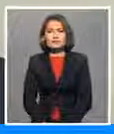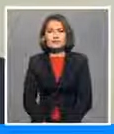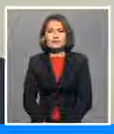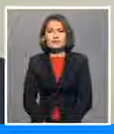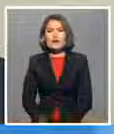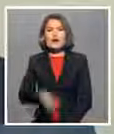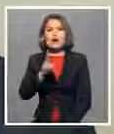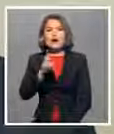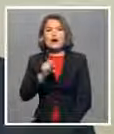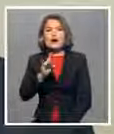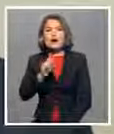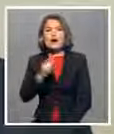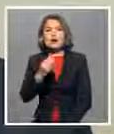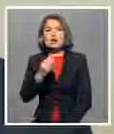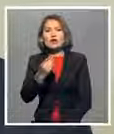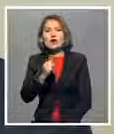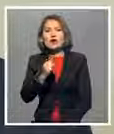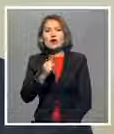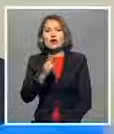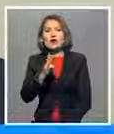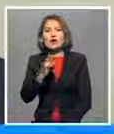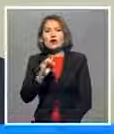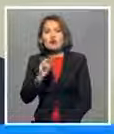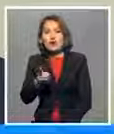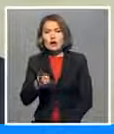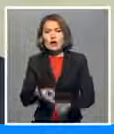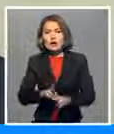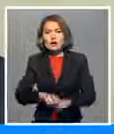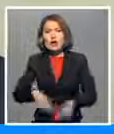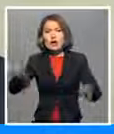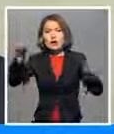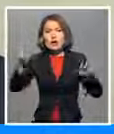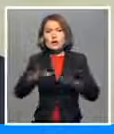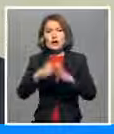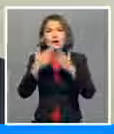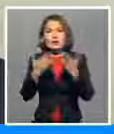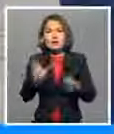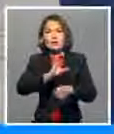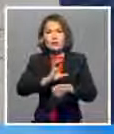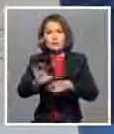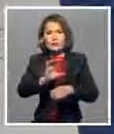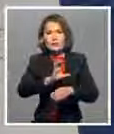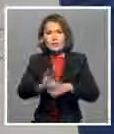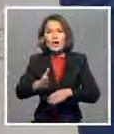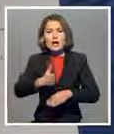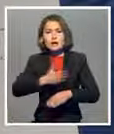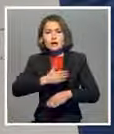«Қара шаңырақ» деген ұғымның өзі қазақ үшін киелі. Мысалға біздің өзіміздің